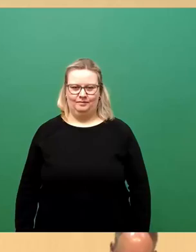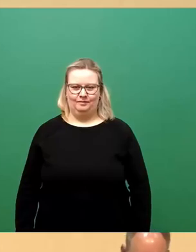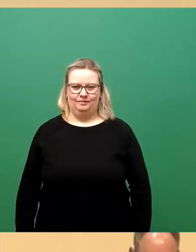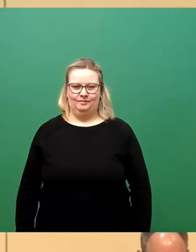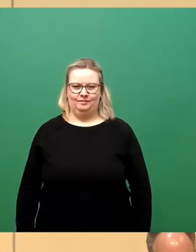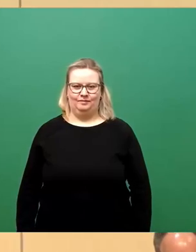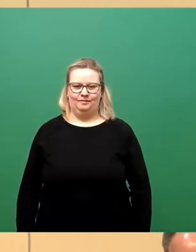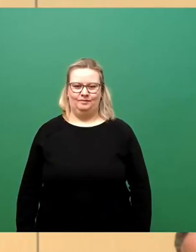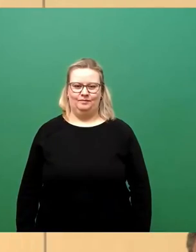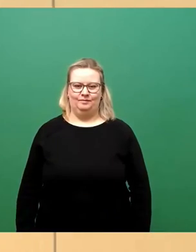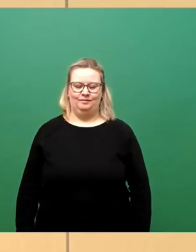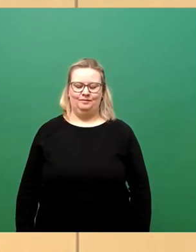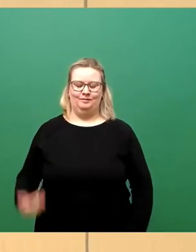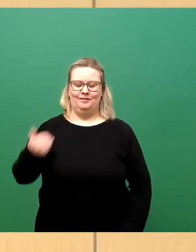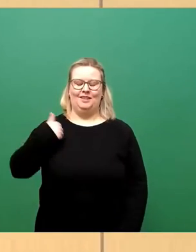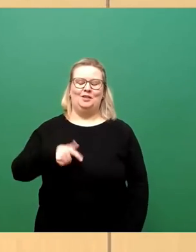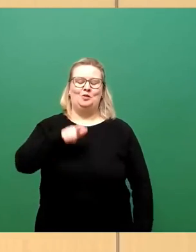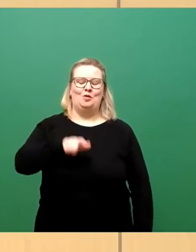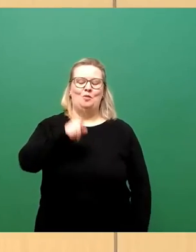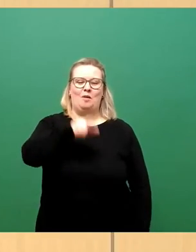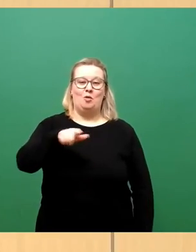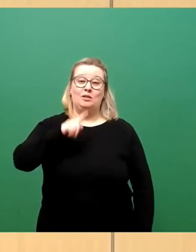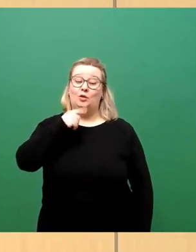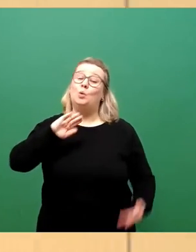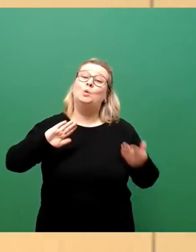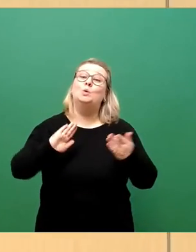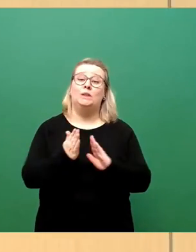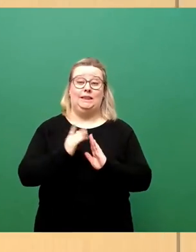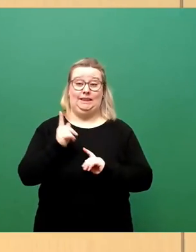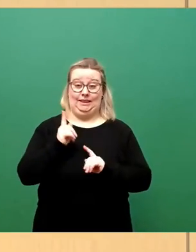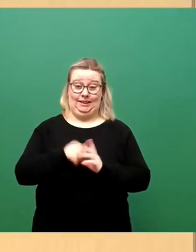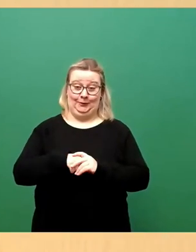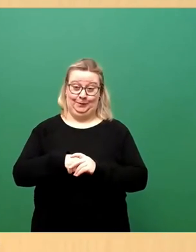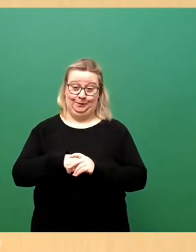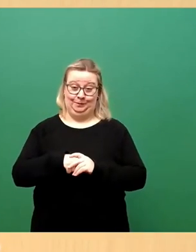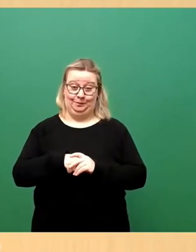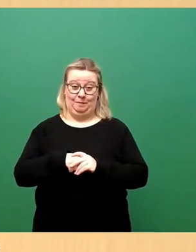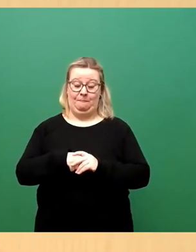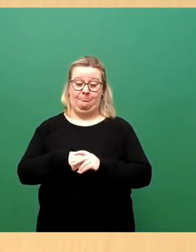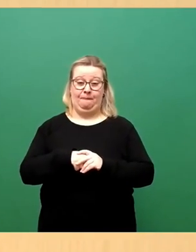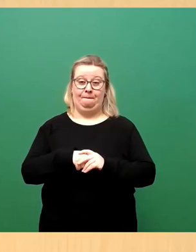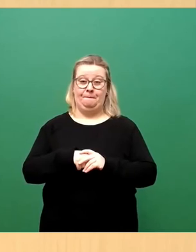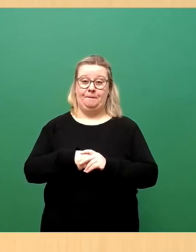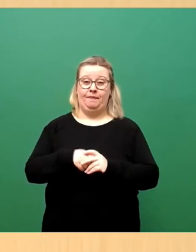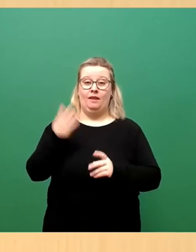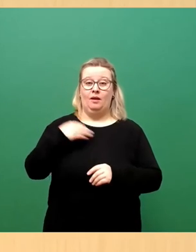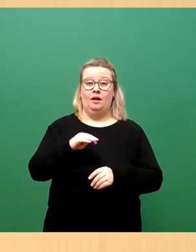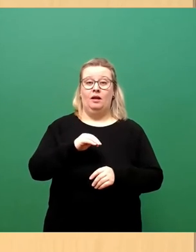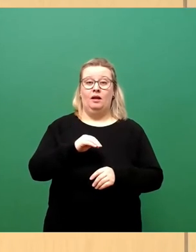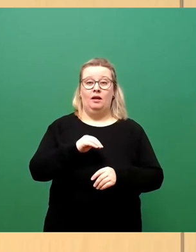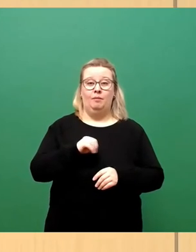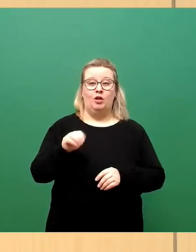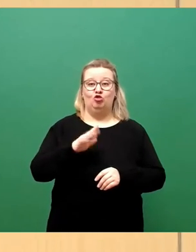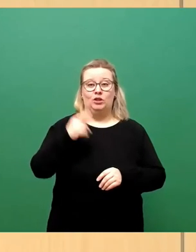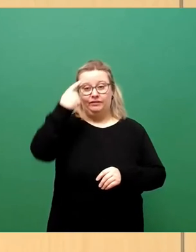Sehr geehrter Oberbürgermeister, sehr geehrte Kolleginnen und Kollegen, ich mache es ganz kurz. Es wurde schon von Martin Schulte-Wiss einmal angesprochen.